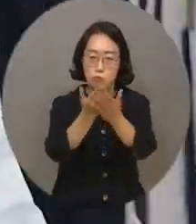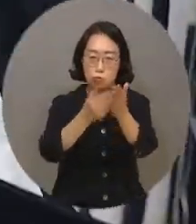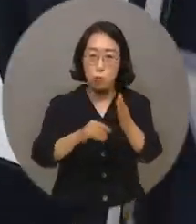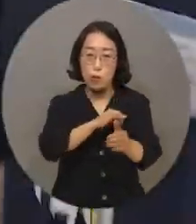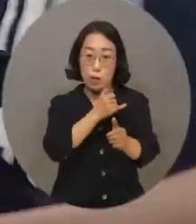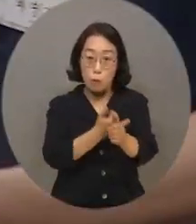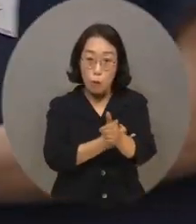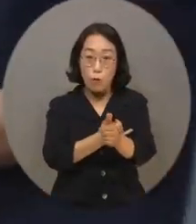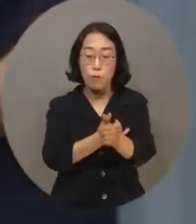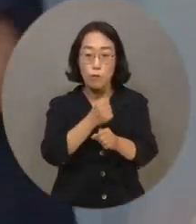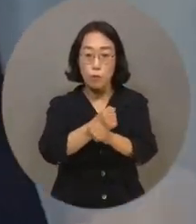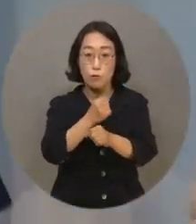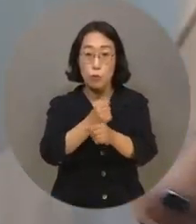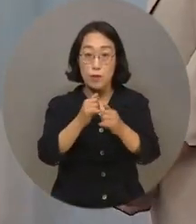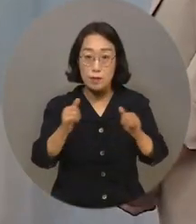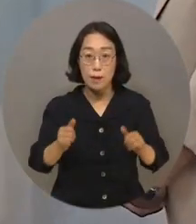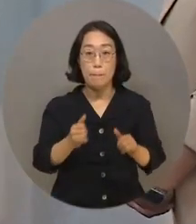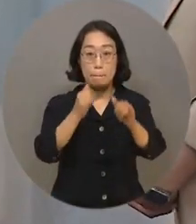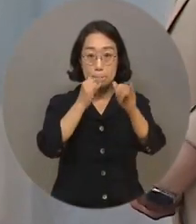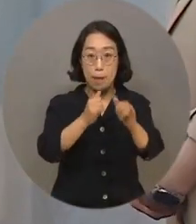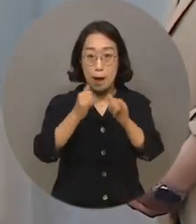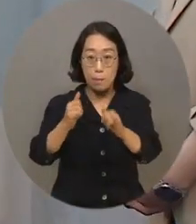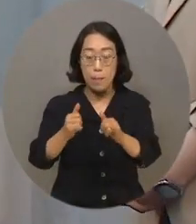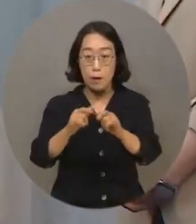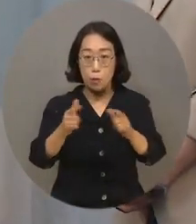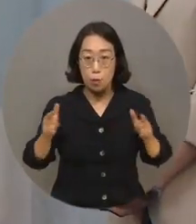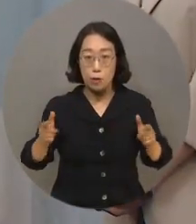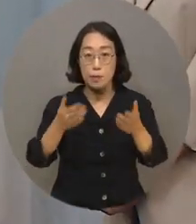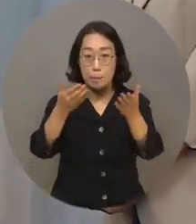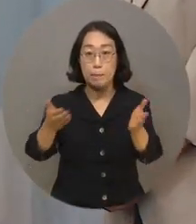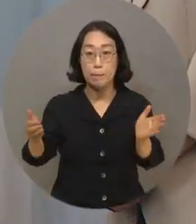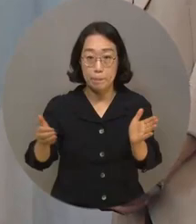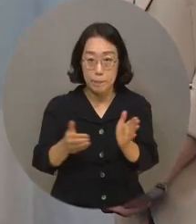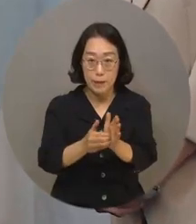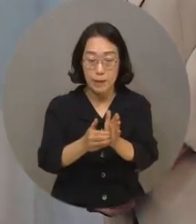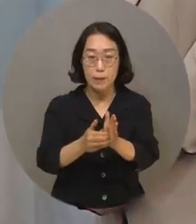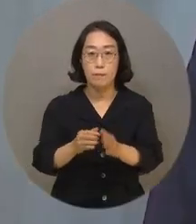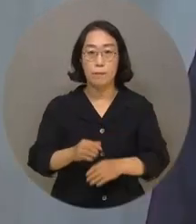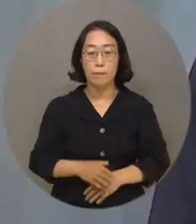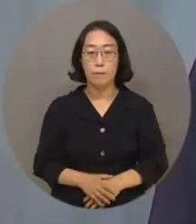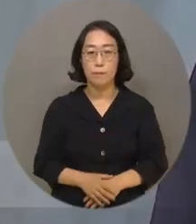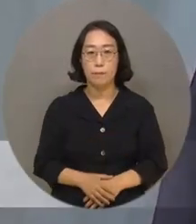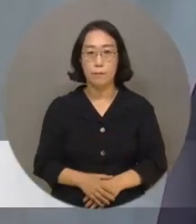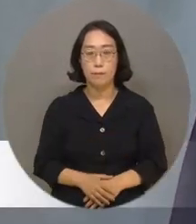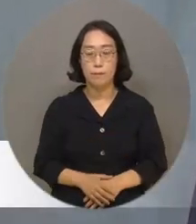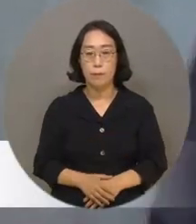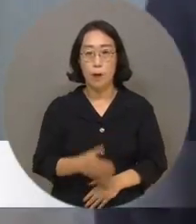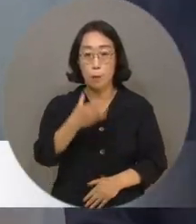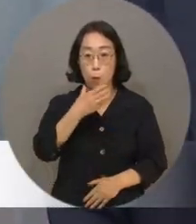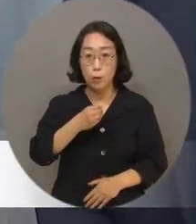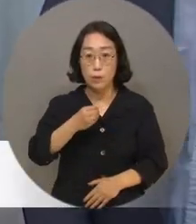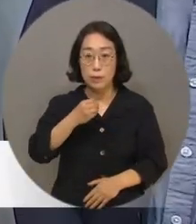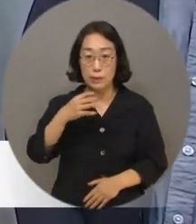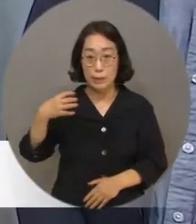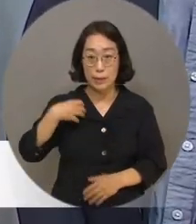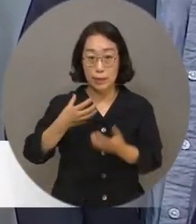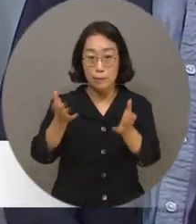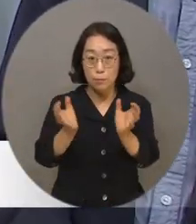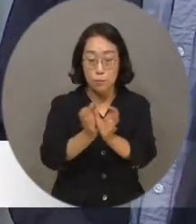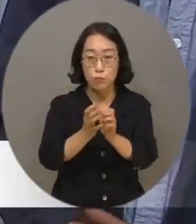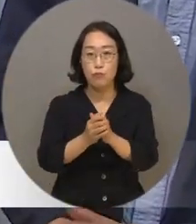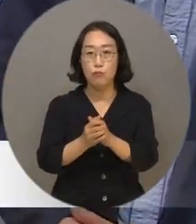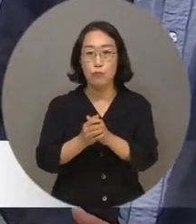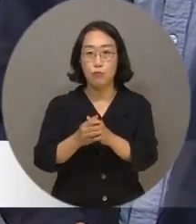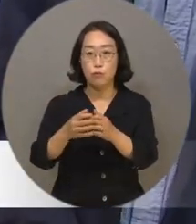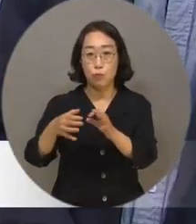향상에 기여한 유공자에게 수상하는 각종 표창 시상도 함께 진행됐습니다. 보건복지부 송중원